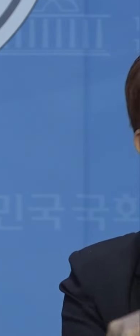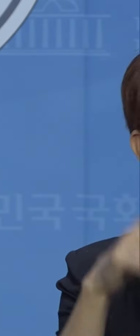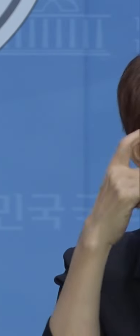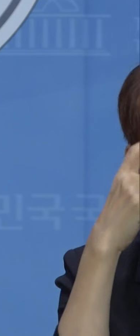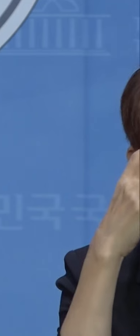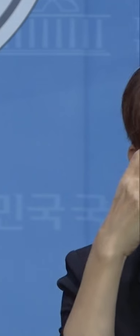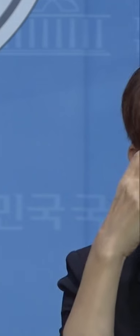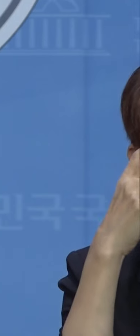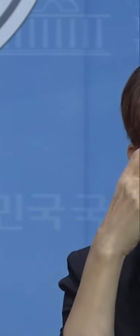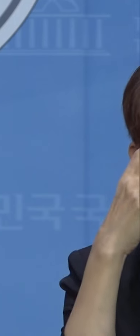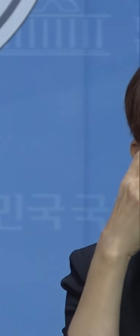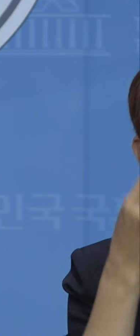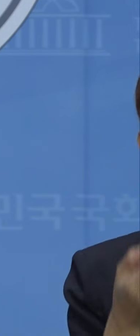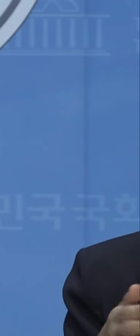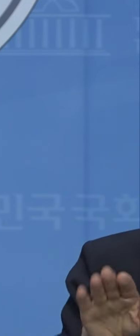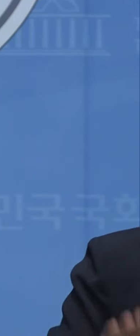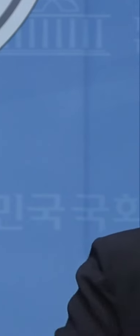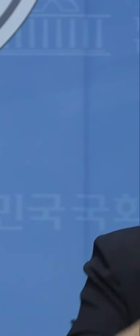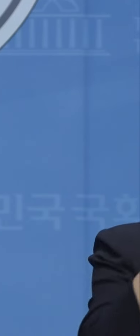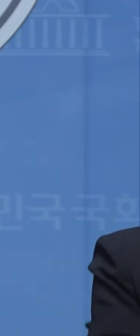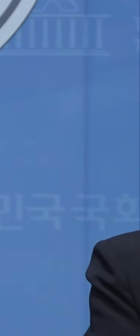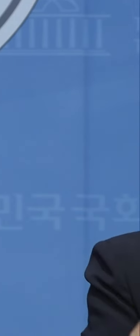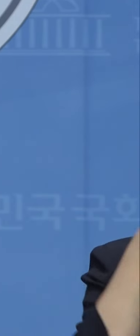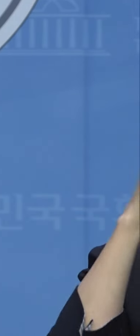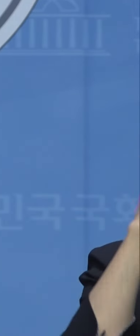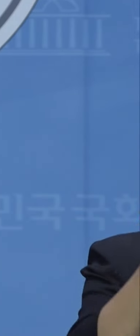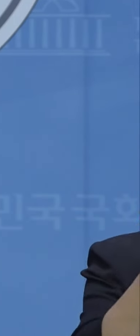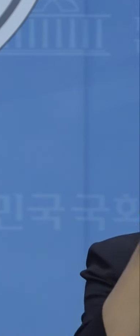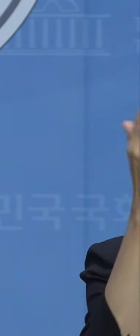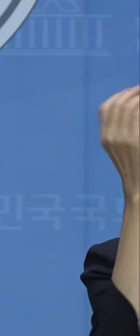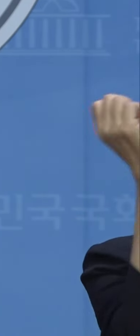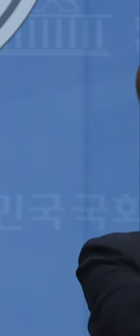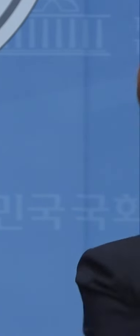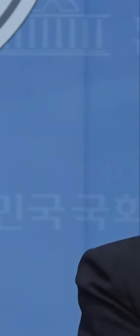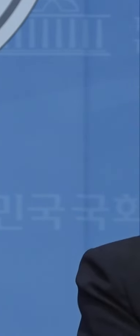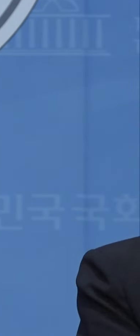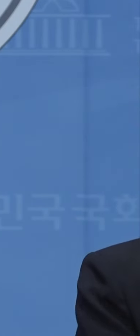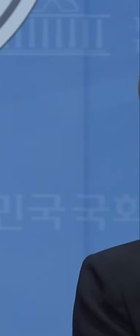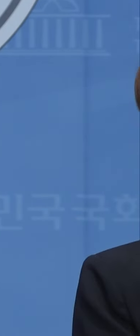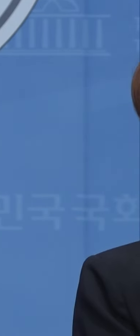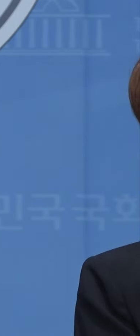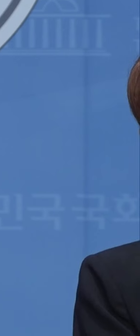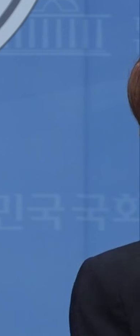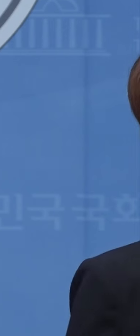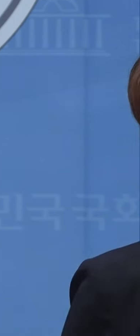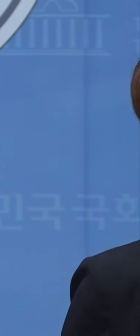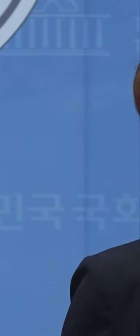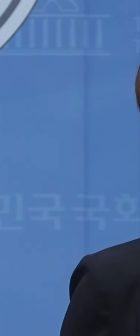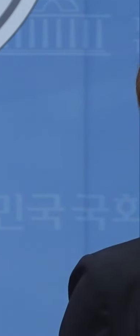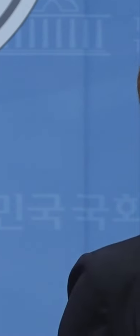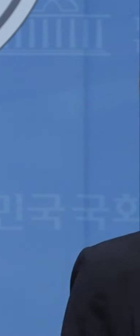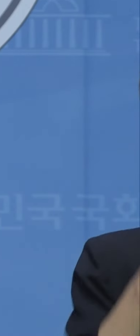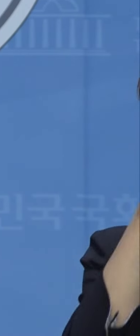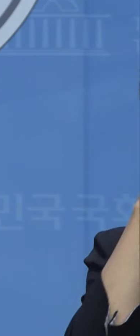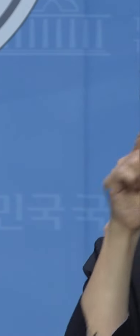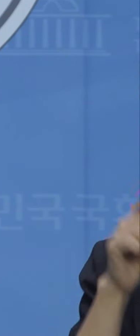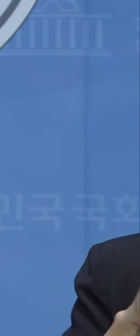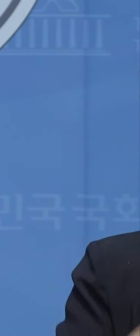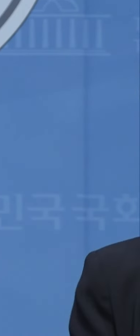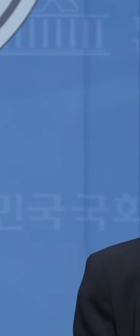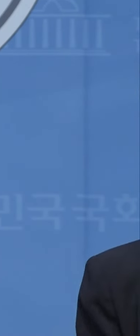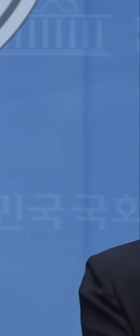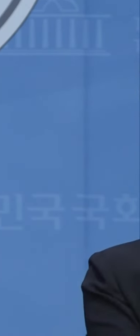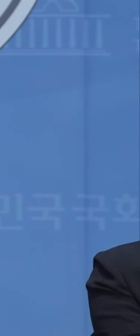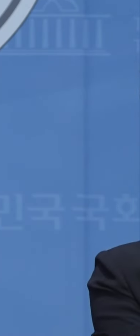싶었습니다 그런데 무혐의 결론을 듣고 보니 앞뒤가 맞춰집니다 경찰은 국민의 힘